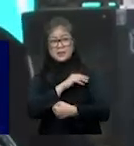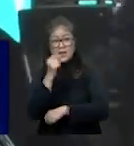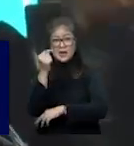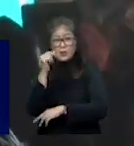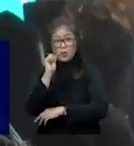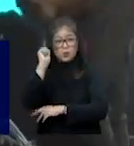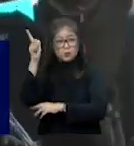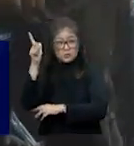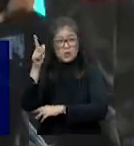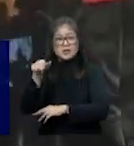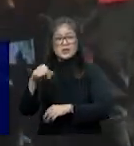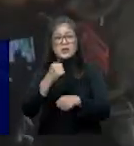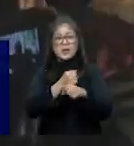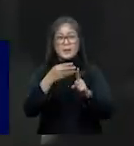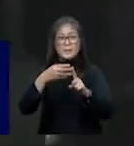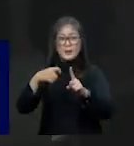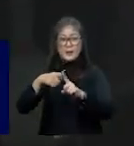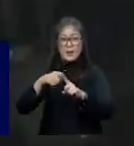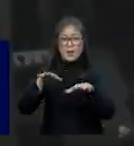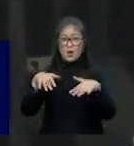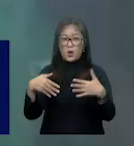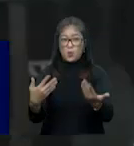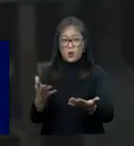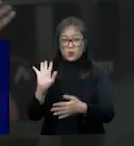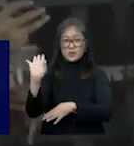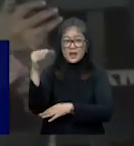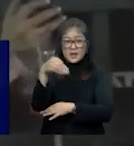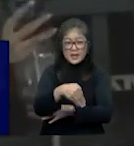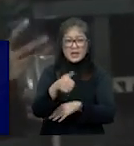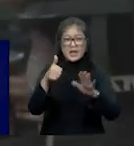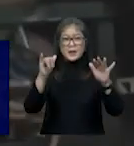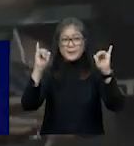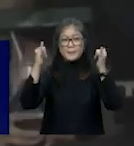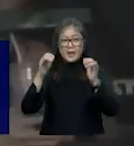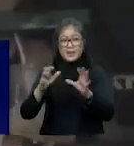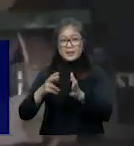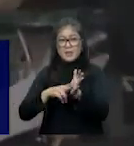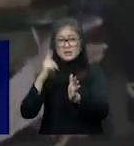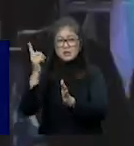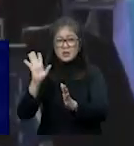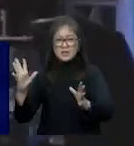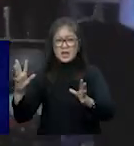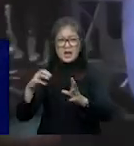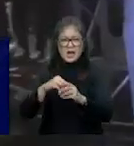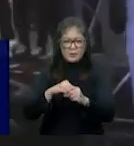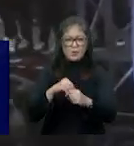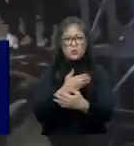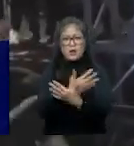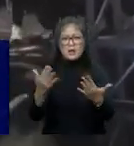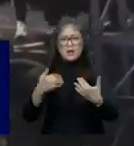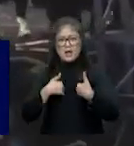Stadion Gelora Bung Tomo meski tak dihadiri 6 pemain timnas yang belum bergabung namun tidak menyurutkan antusias warga